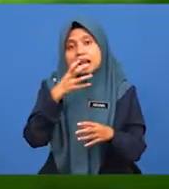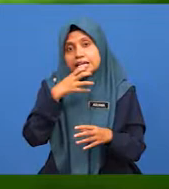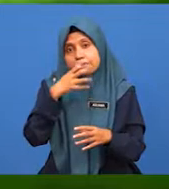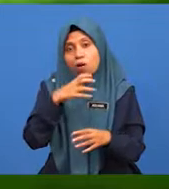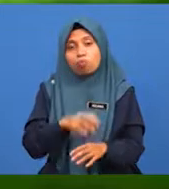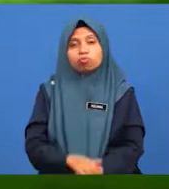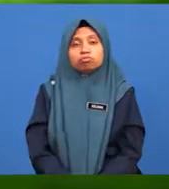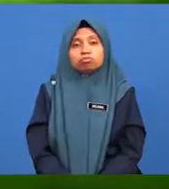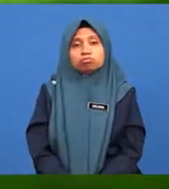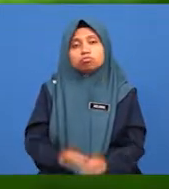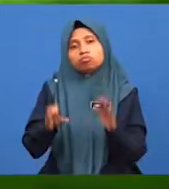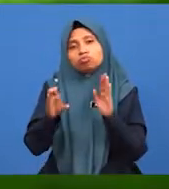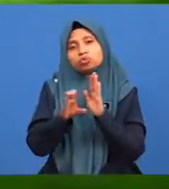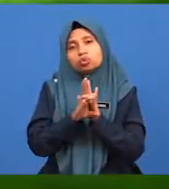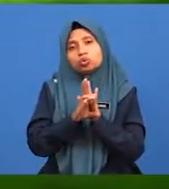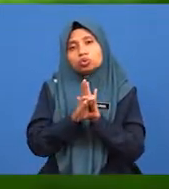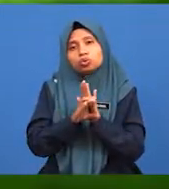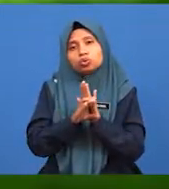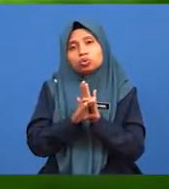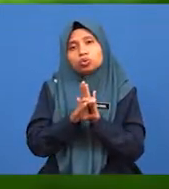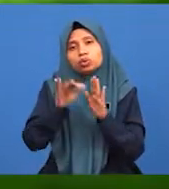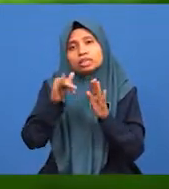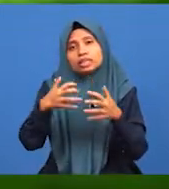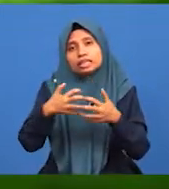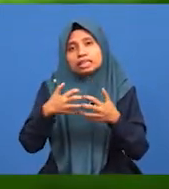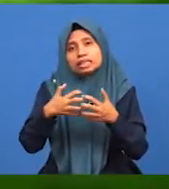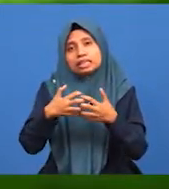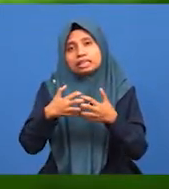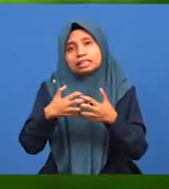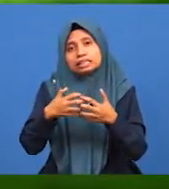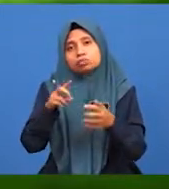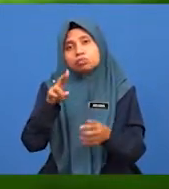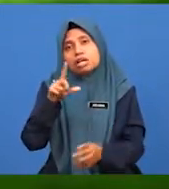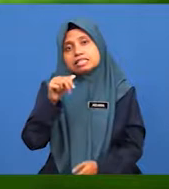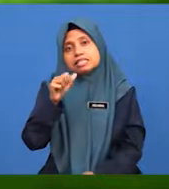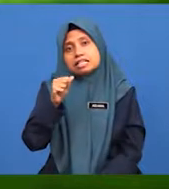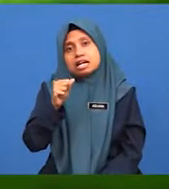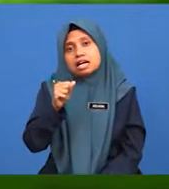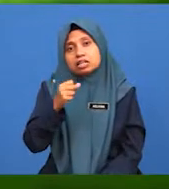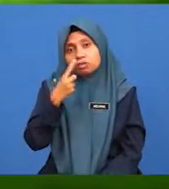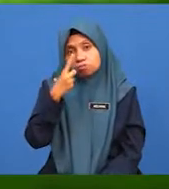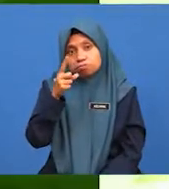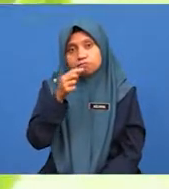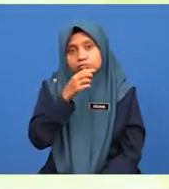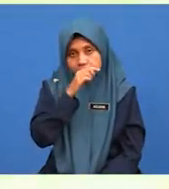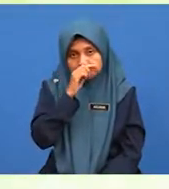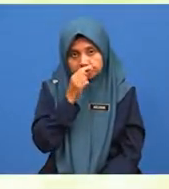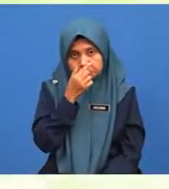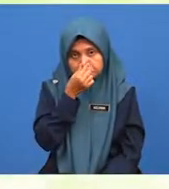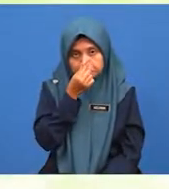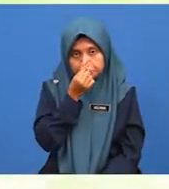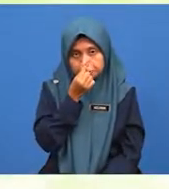Murid-murid, contoh-contoh penggunaan penjodoh bilangan ulas adalah seperti paparan ini.